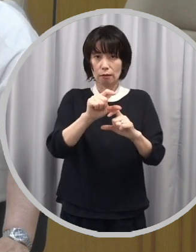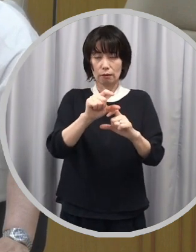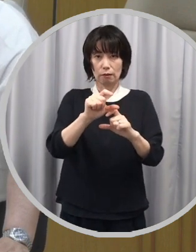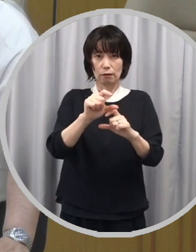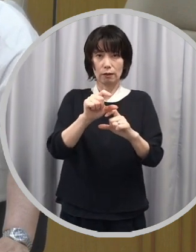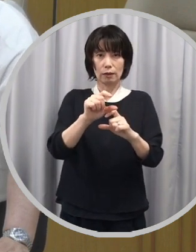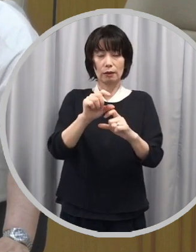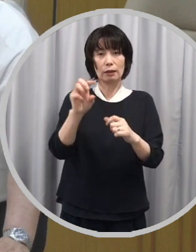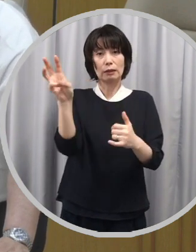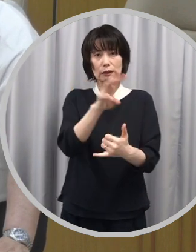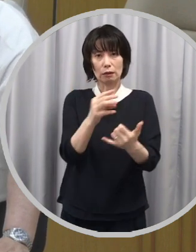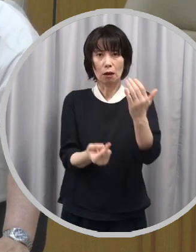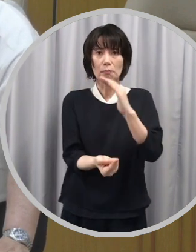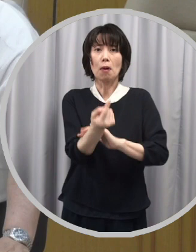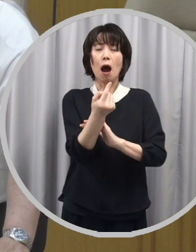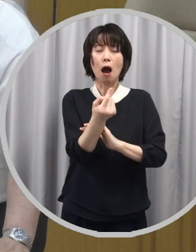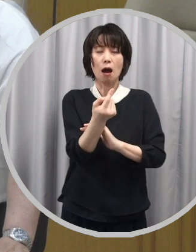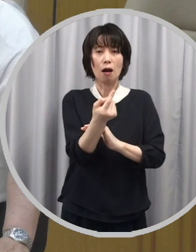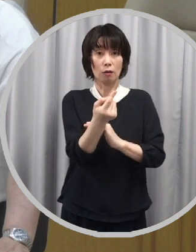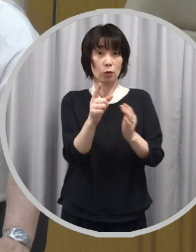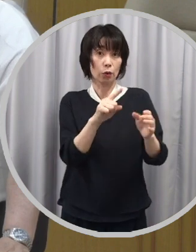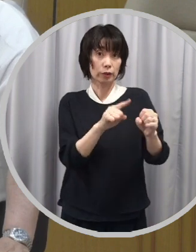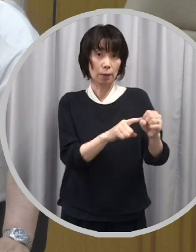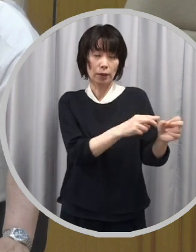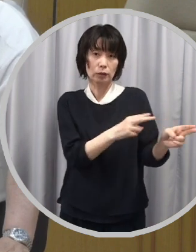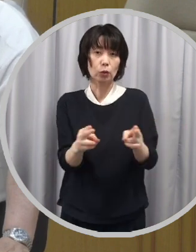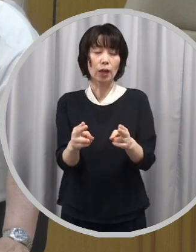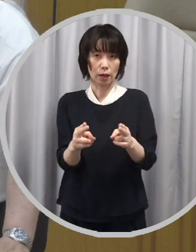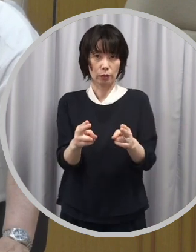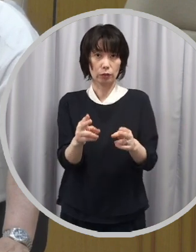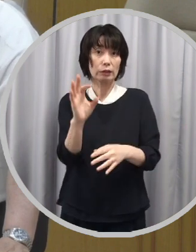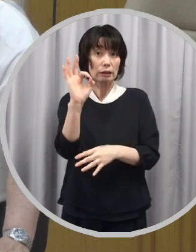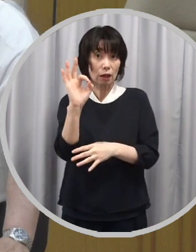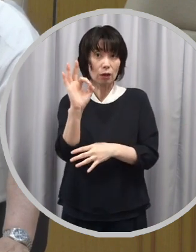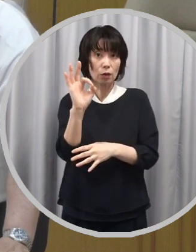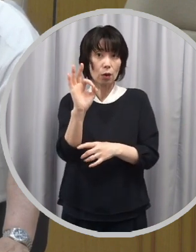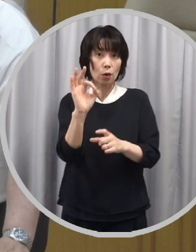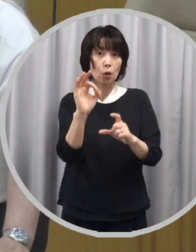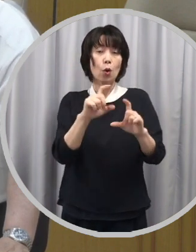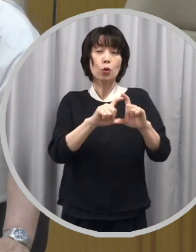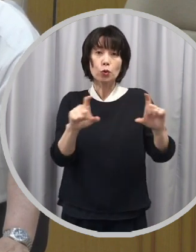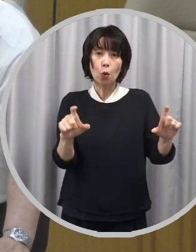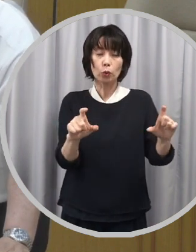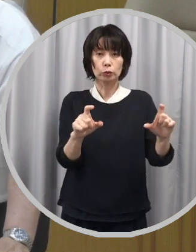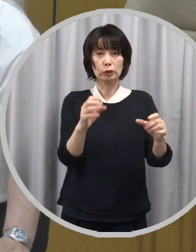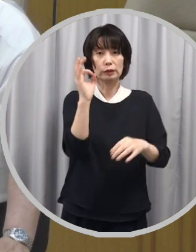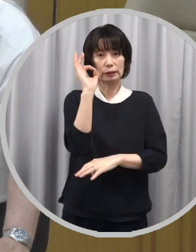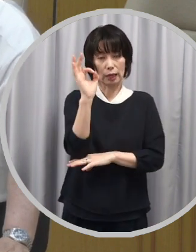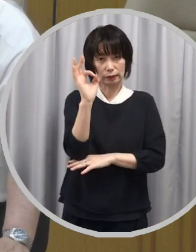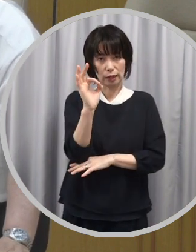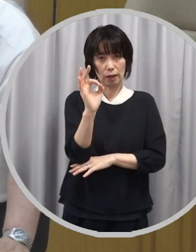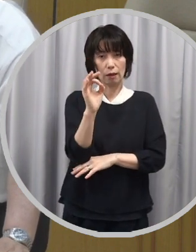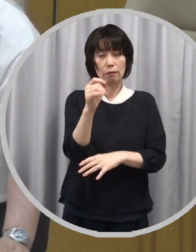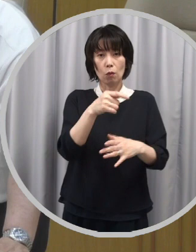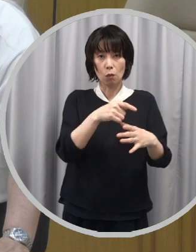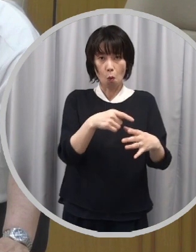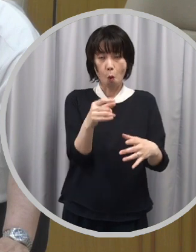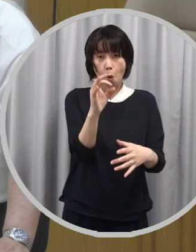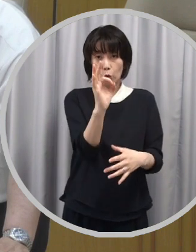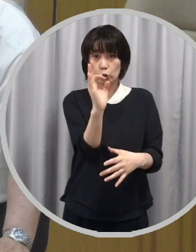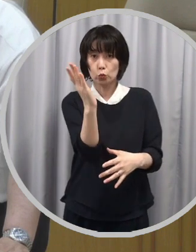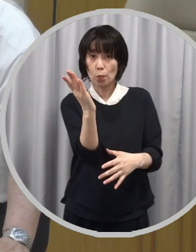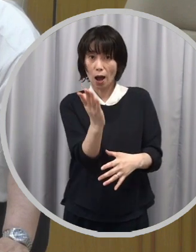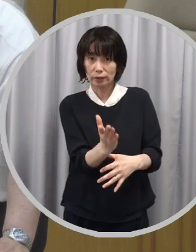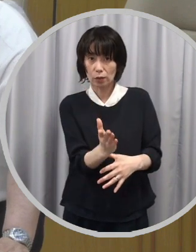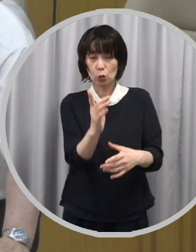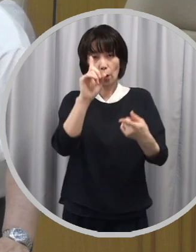った不測の事態に備えておく、その額はおおむね標準財政規模の 10% 程度が適正